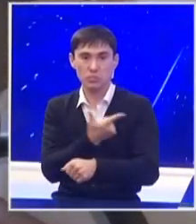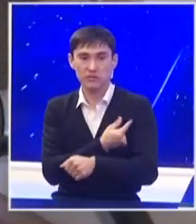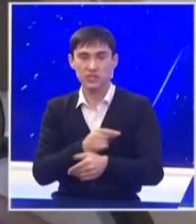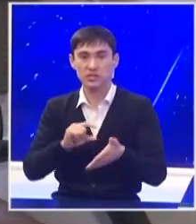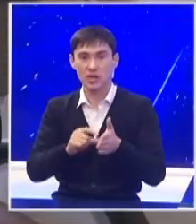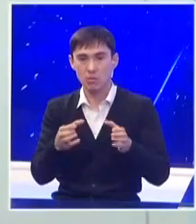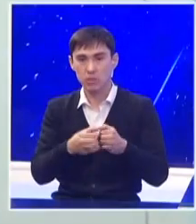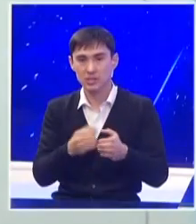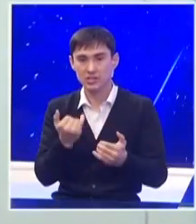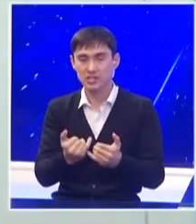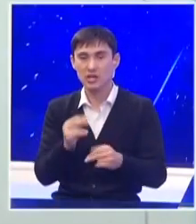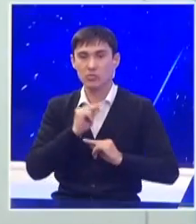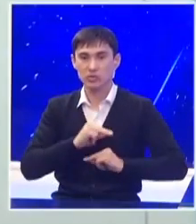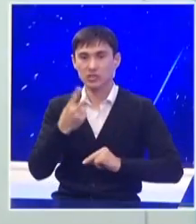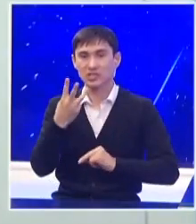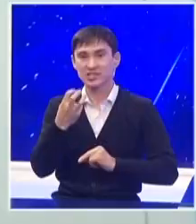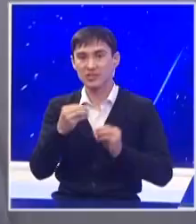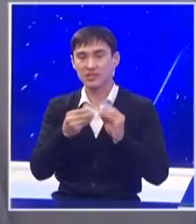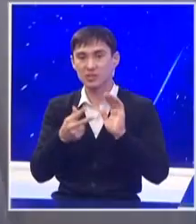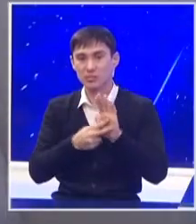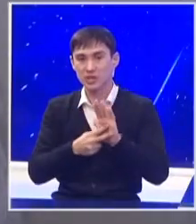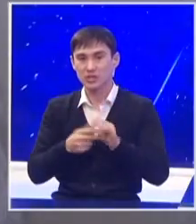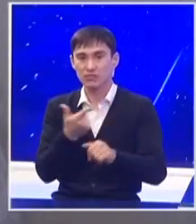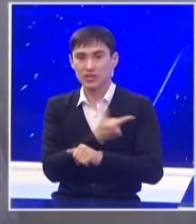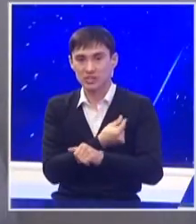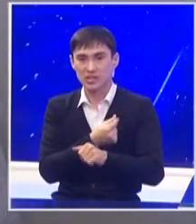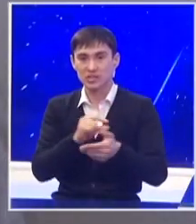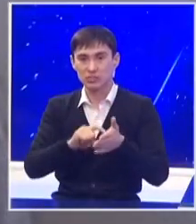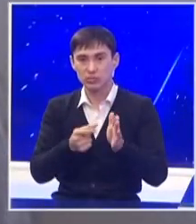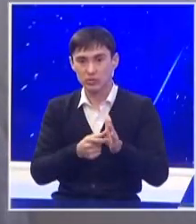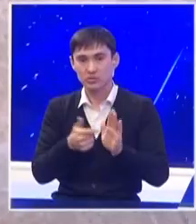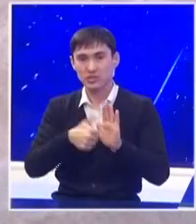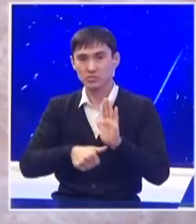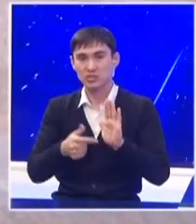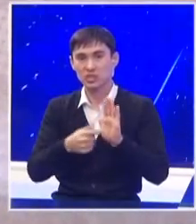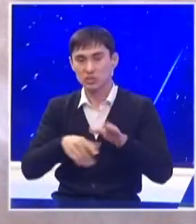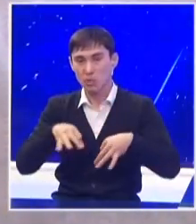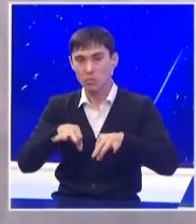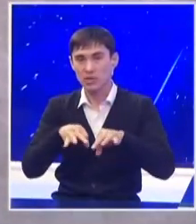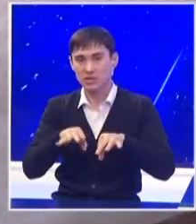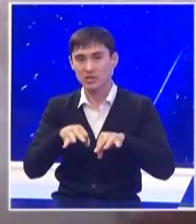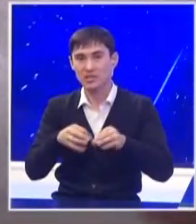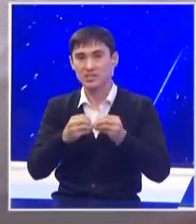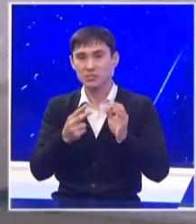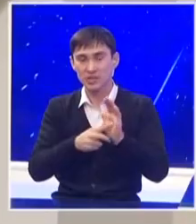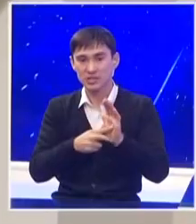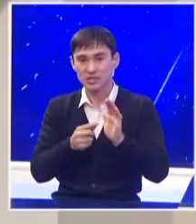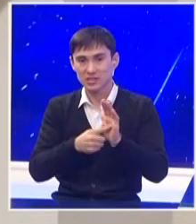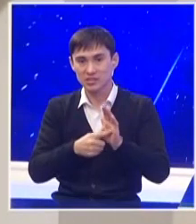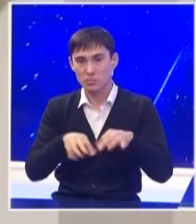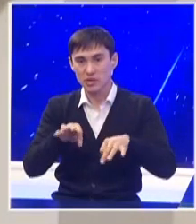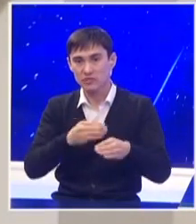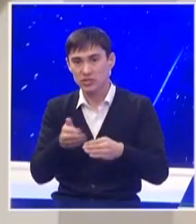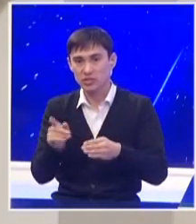прививочная кампания. Здесь функционируют 318 пунктов вакцинации, 76 мобильных и 17 передвижных пунктов. На